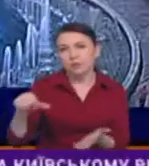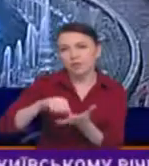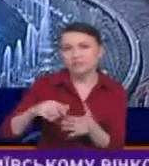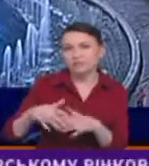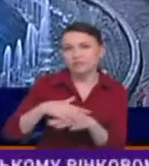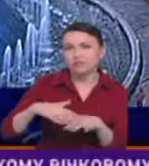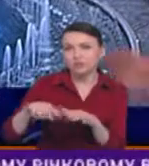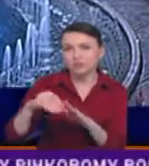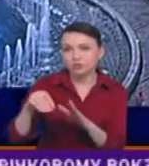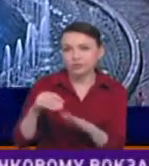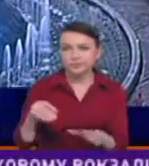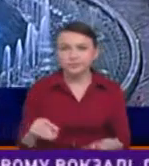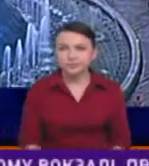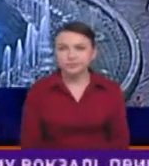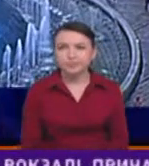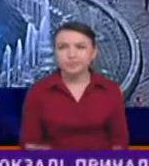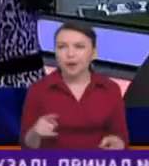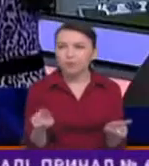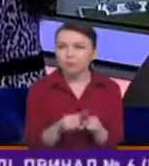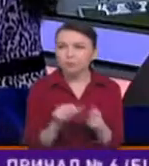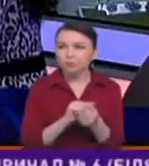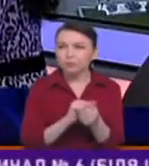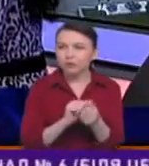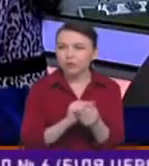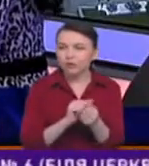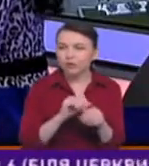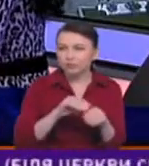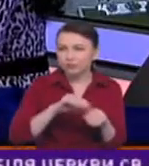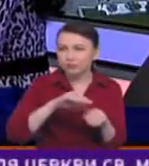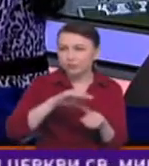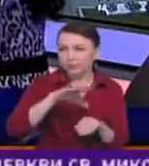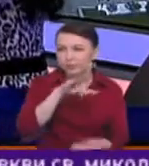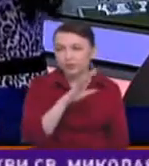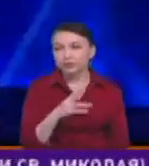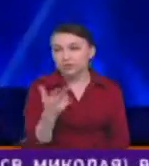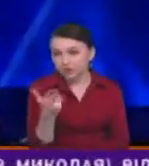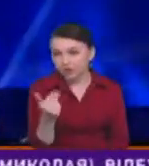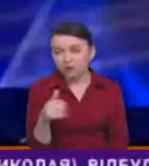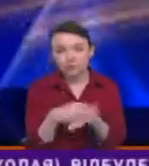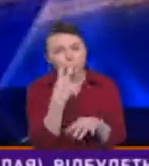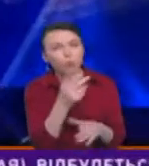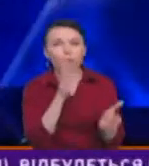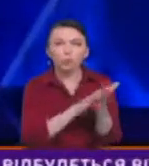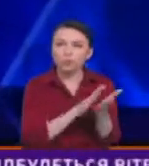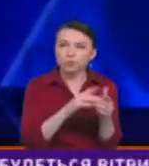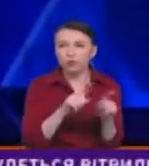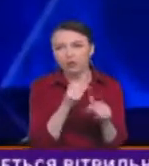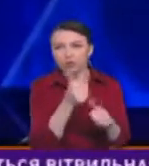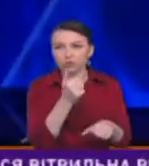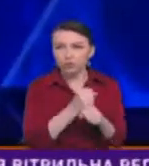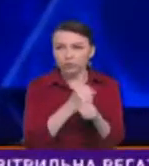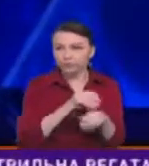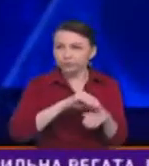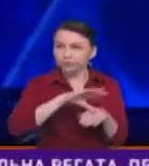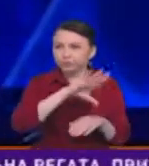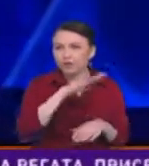виборцями. Типу, в очах виборців. Така паперова капіталізація, да? Так, звичайно, звичайно. А ми говорили, і комітет виборців неодноразово говорив,